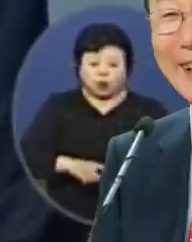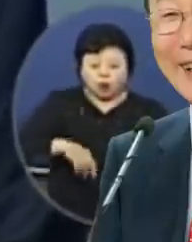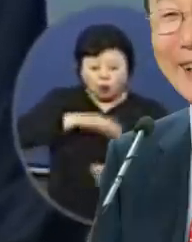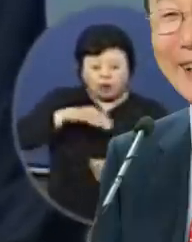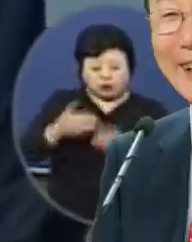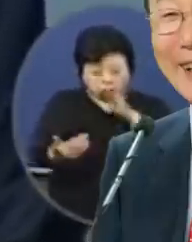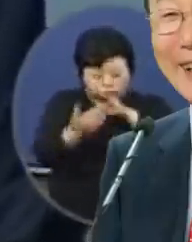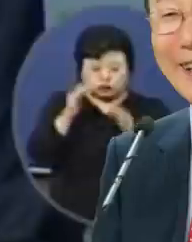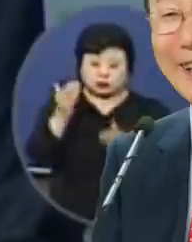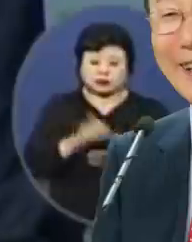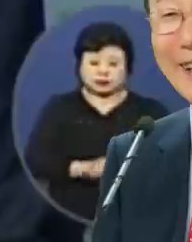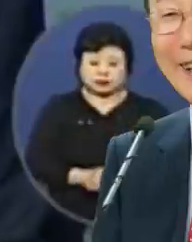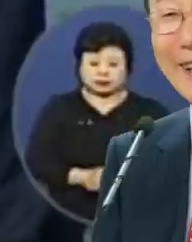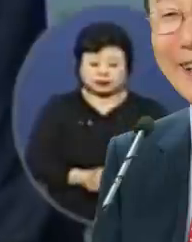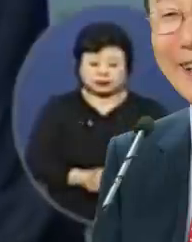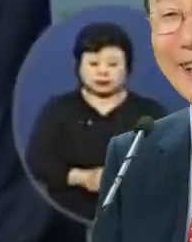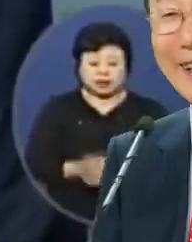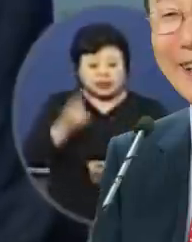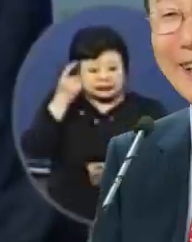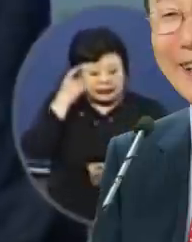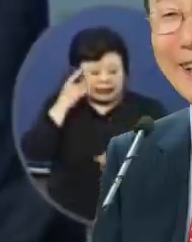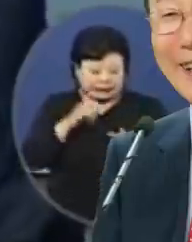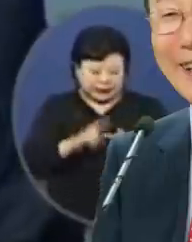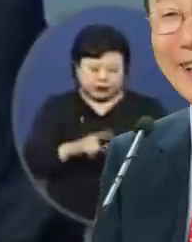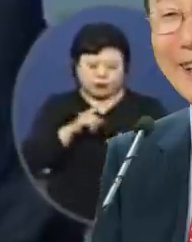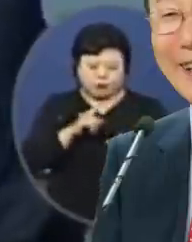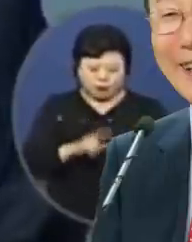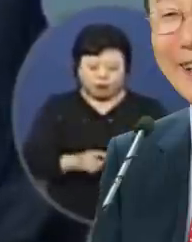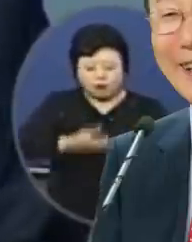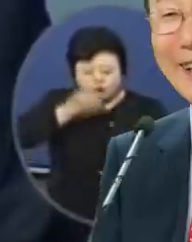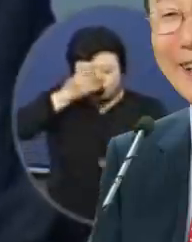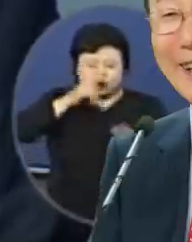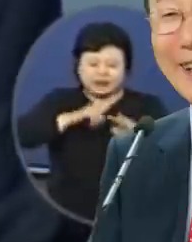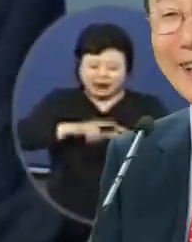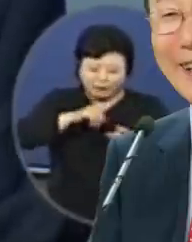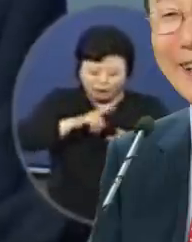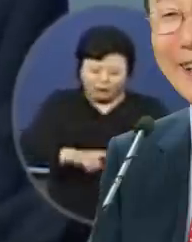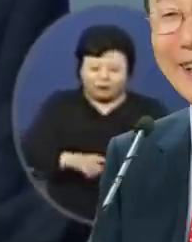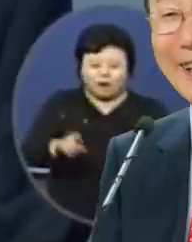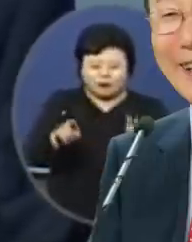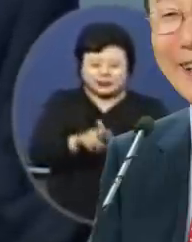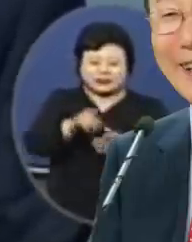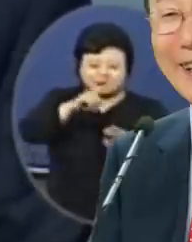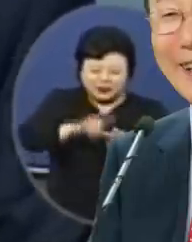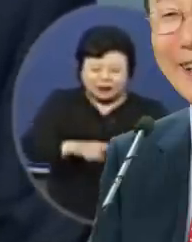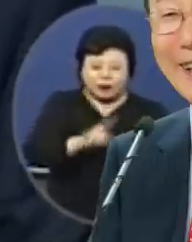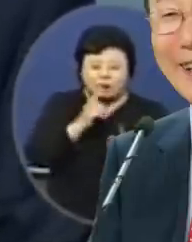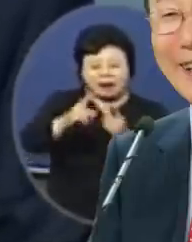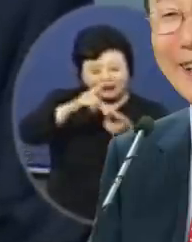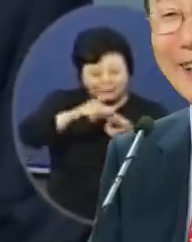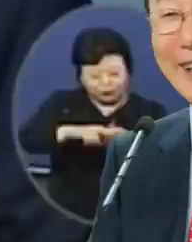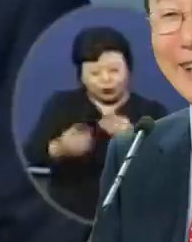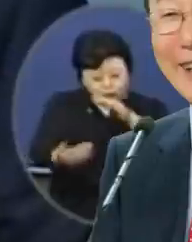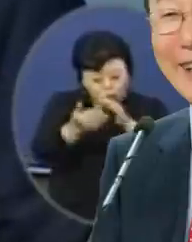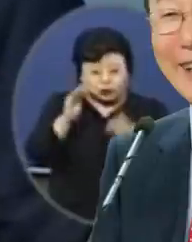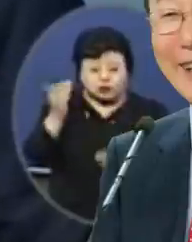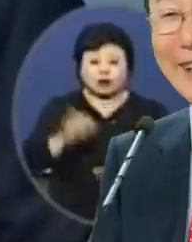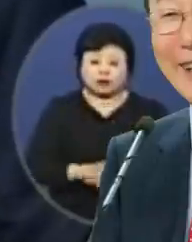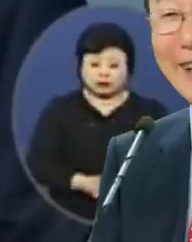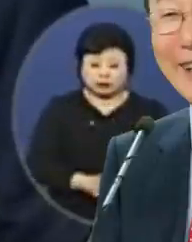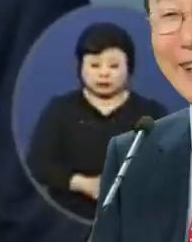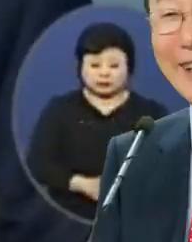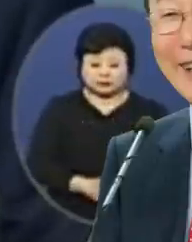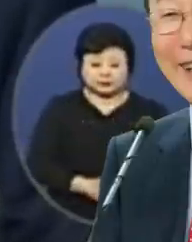환경에 이루어지게 되는 것입니다. 생각한 대로, 꿈꾼 대로, 믿은 대로, 말한 대로 그것이